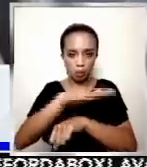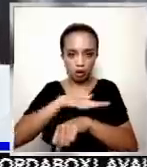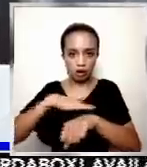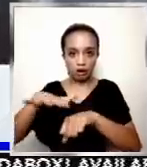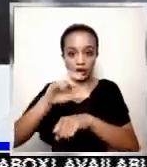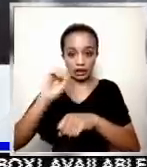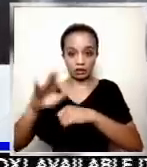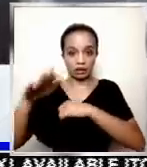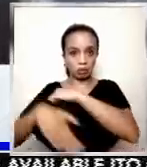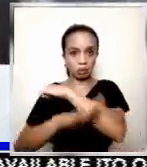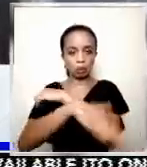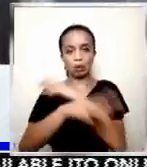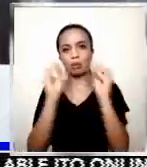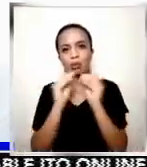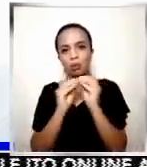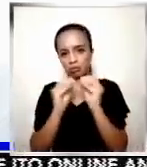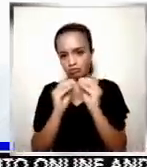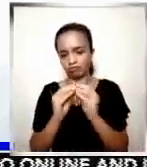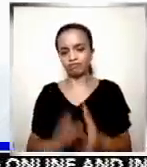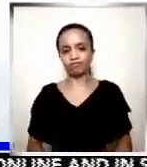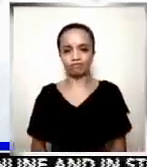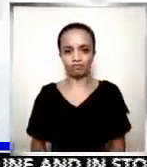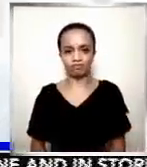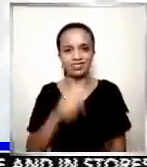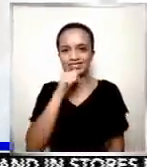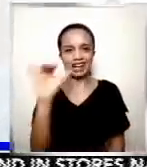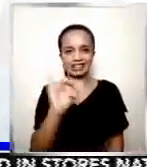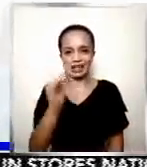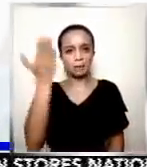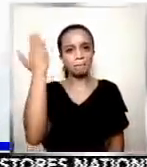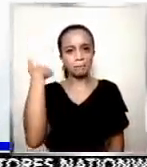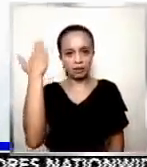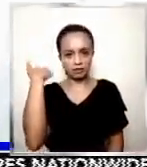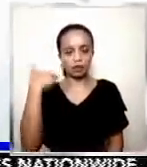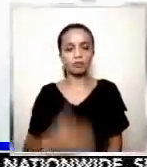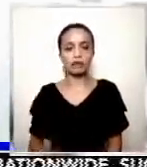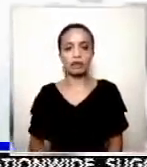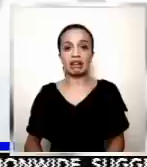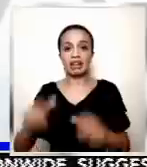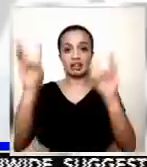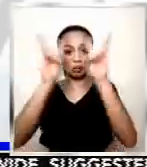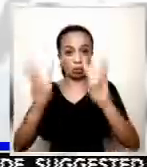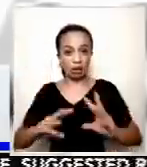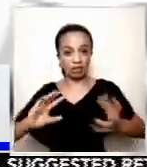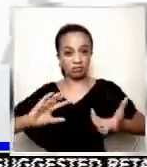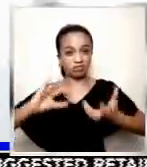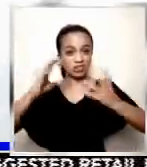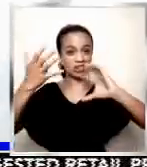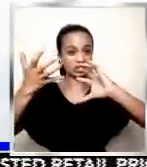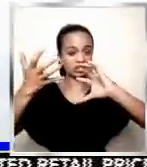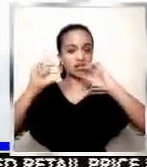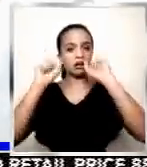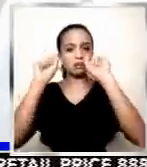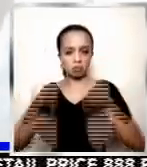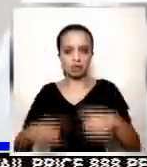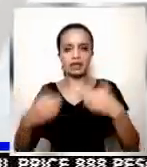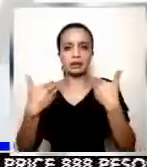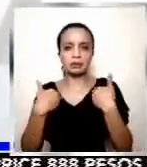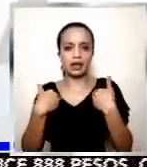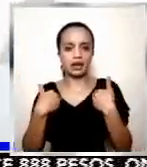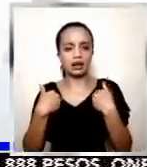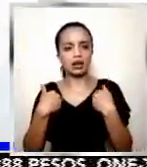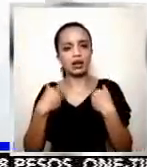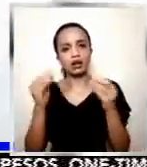sila kaysa sa dati. At bunsod ng climate change, maaari pa raw magkaroon ng mas pagtaas ng